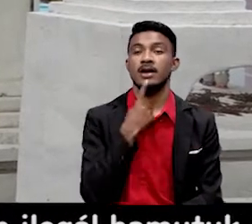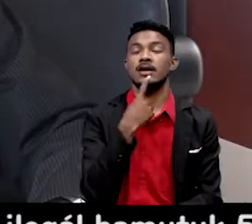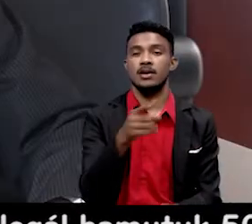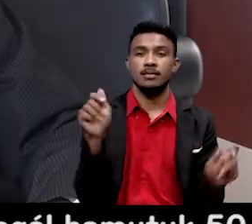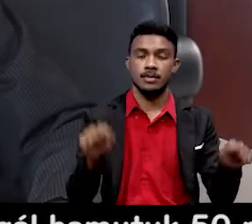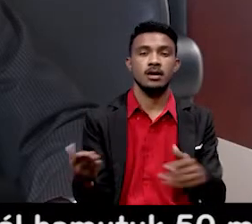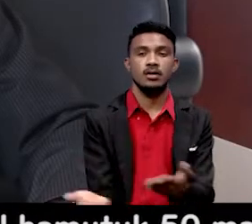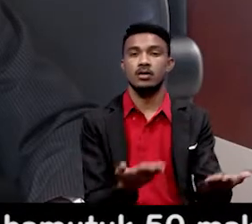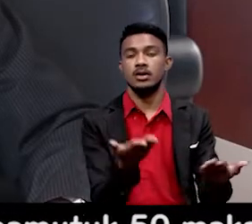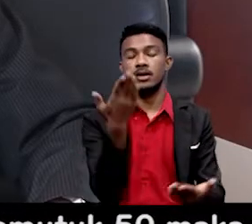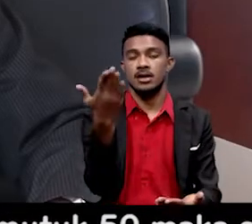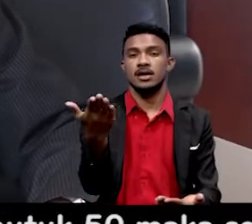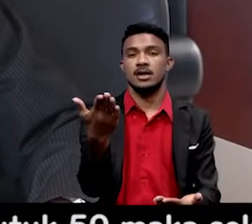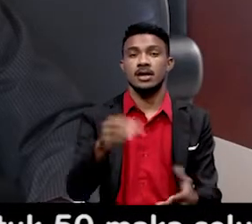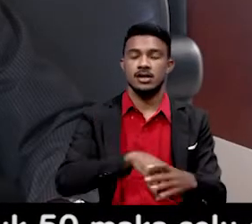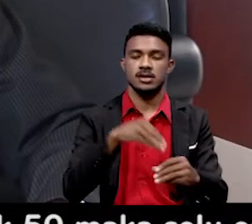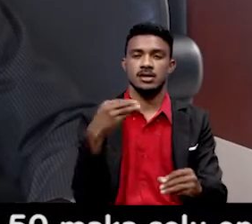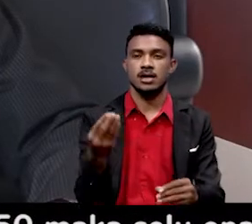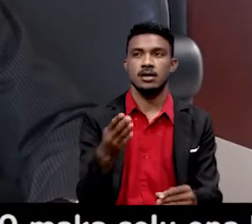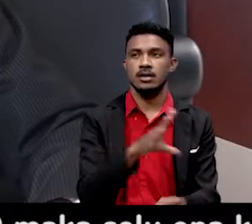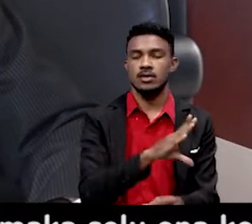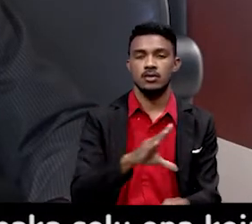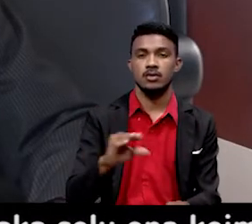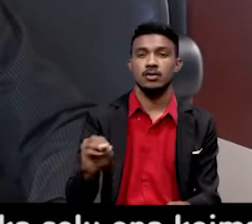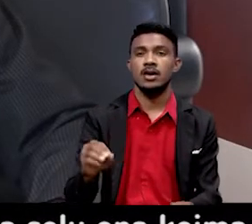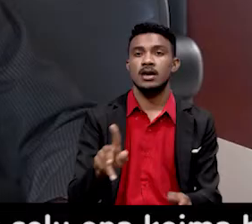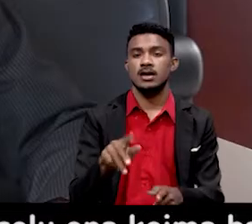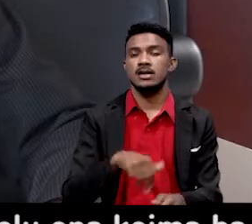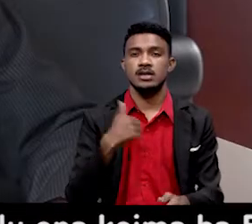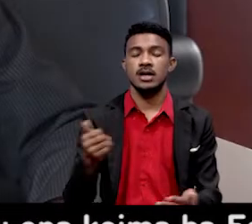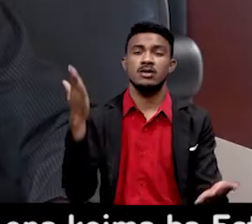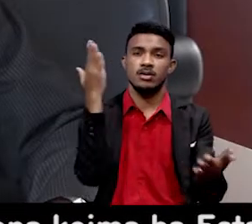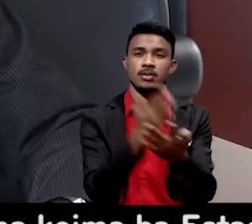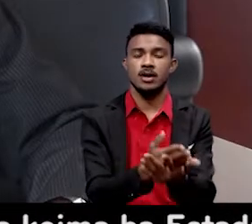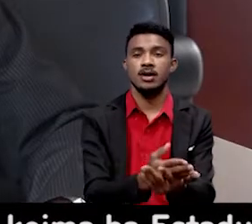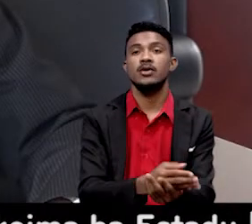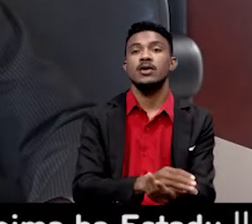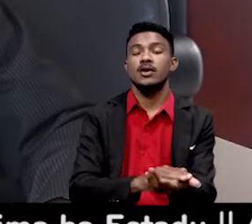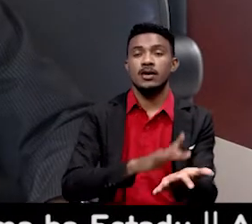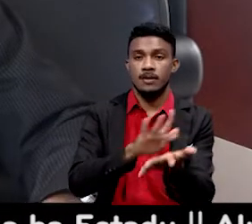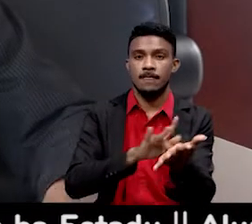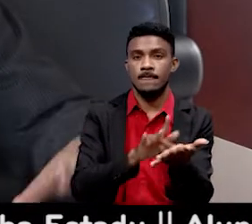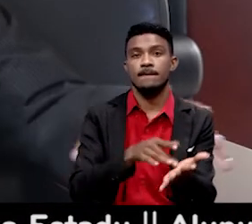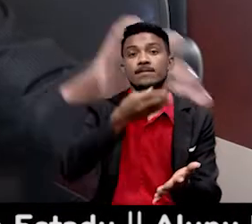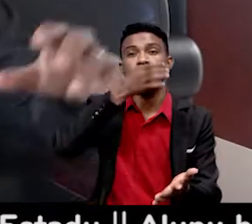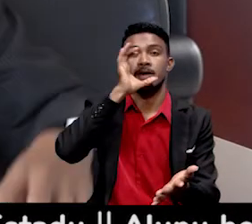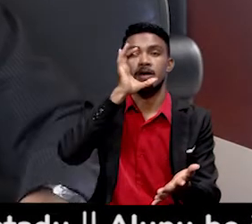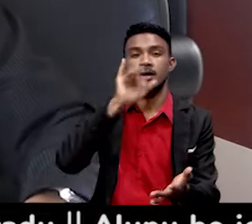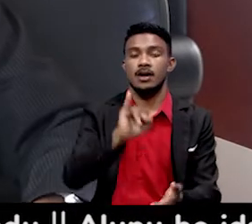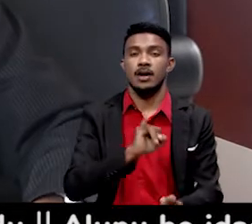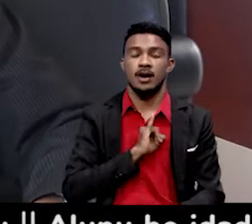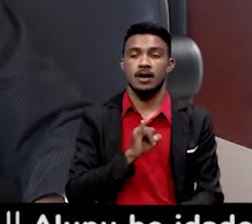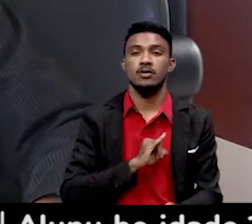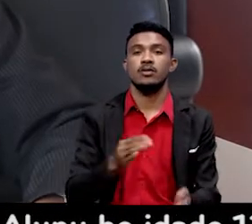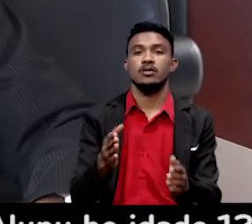luar ni saya. Mas antsat saya, tangan dia fali travati hau dan lah, hem tilai muruk ni. Então, haru kahau